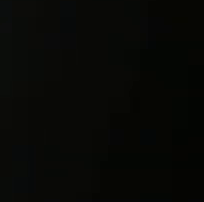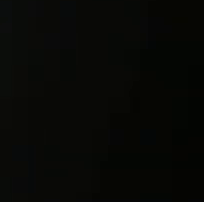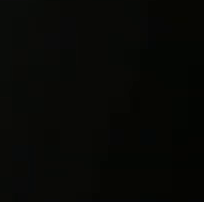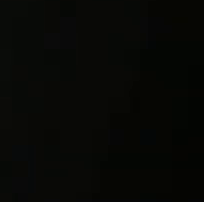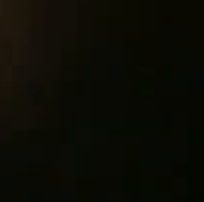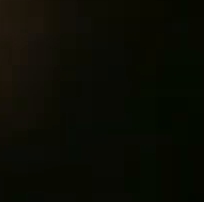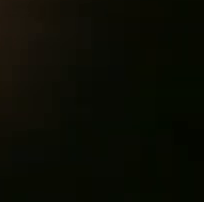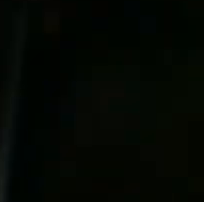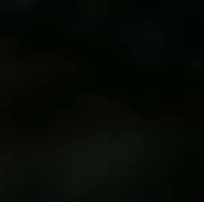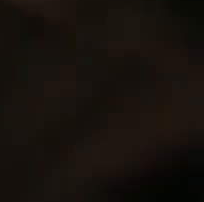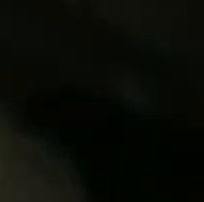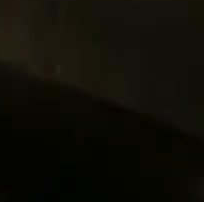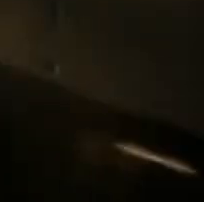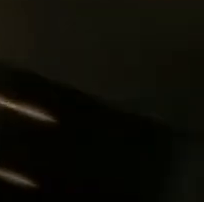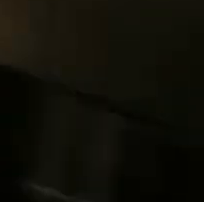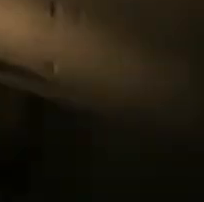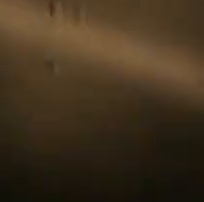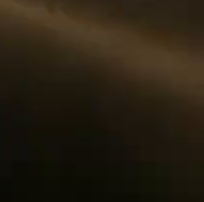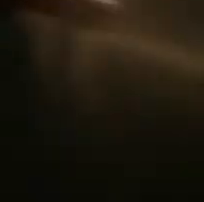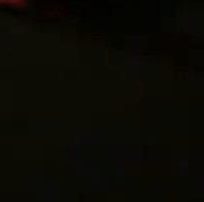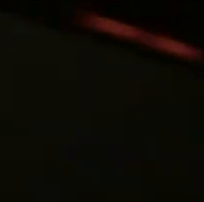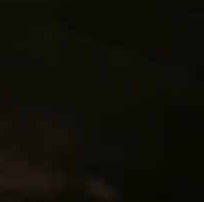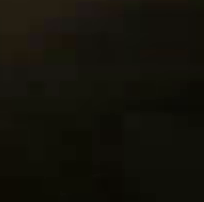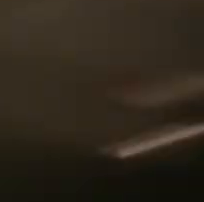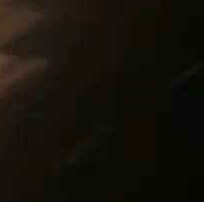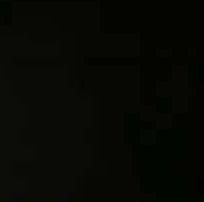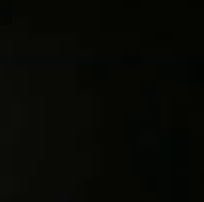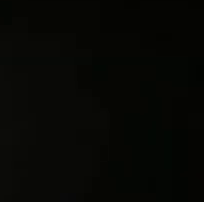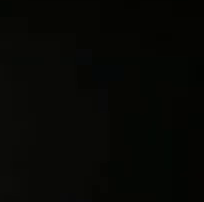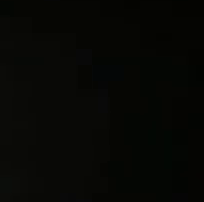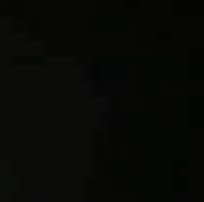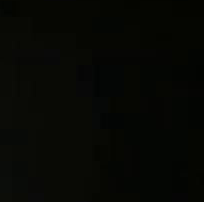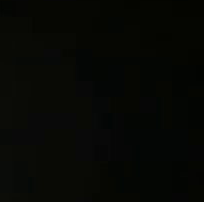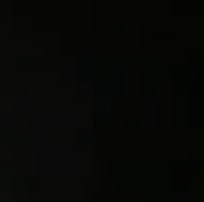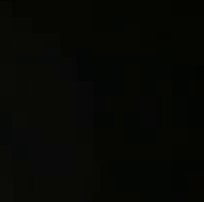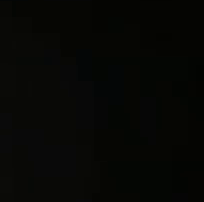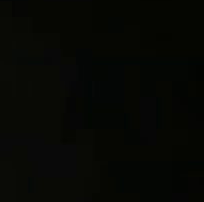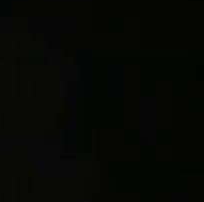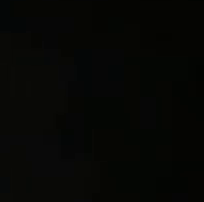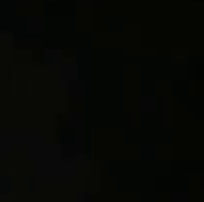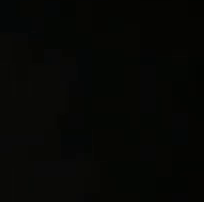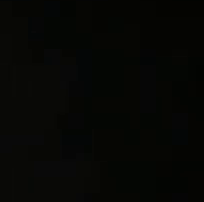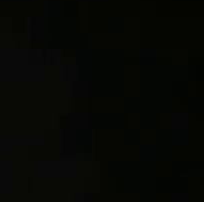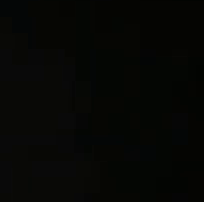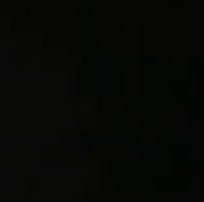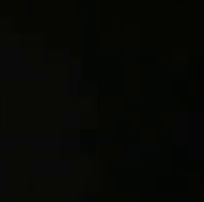ამერიკული გახმაურებული რეიტინგული სერიალი დროის მიღმა